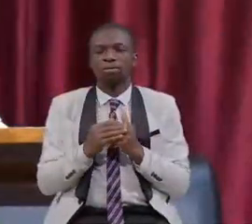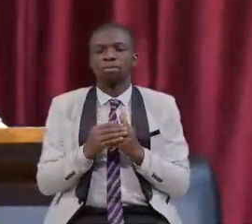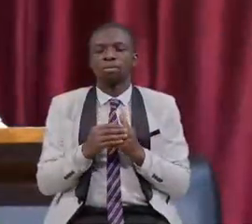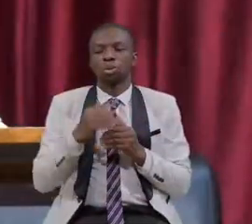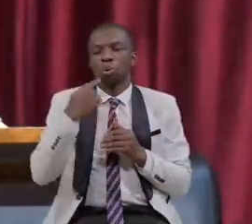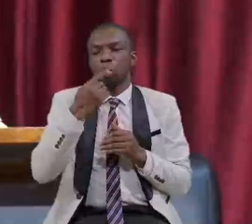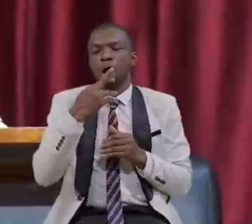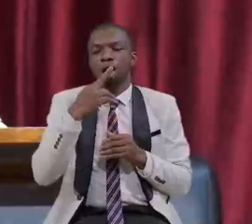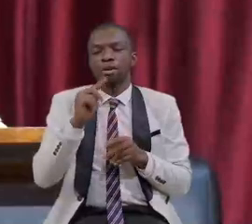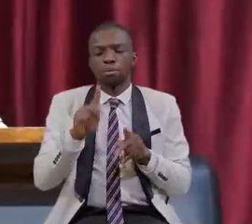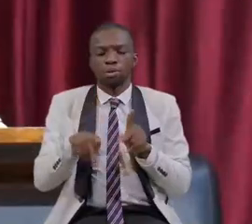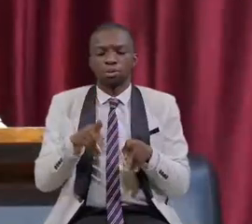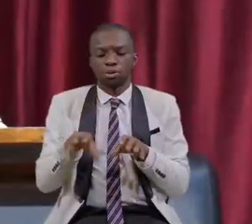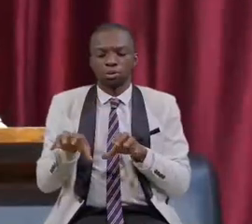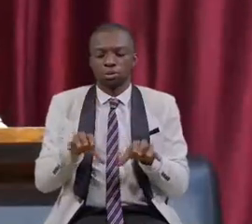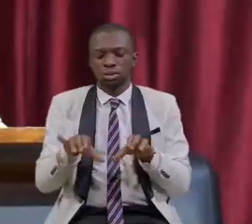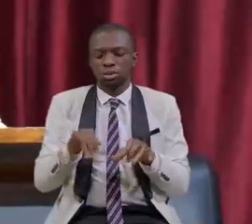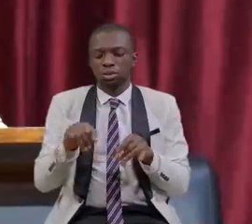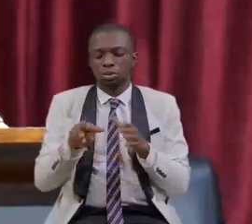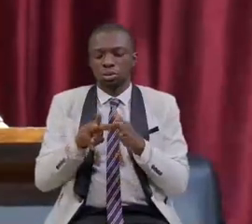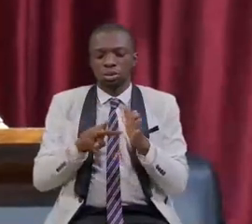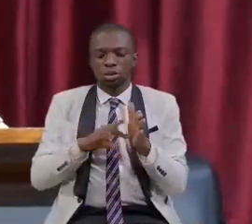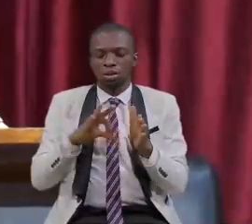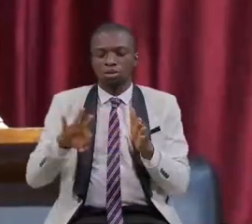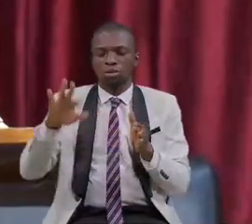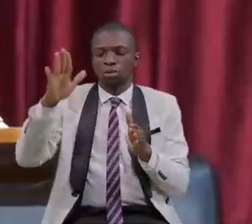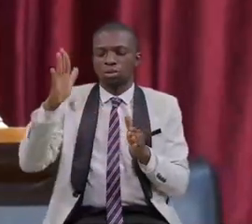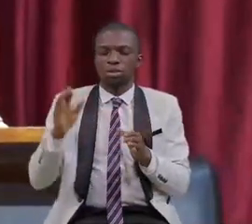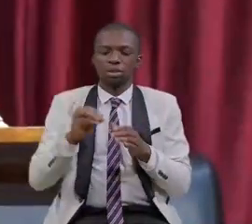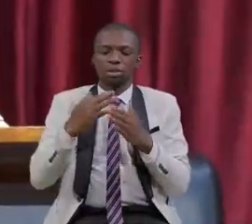Qui sont les gens qui font la volonté de Dieu au ciel?